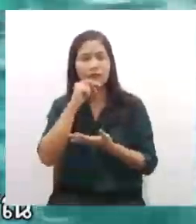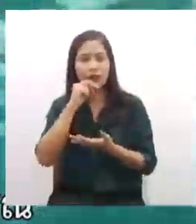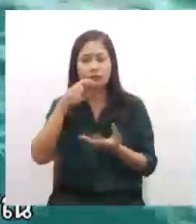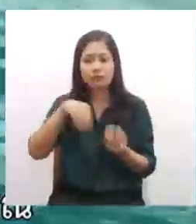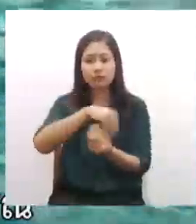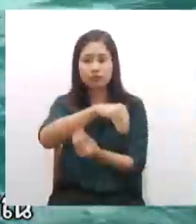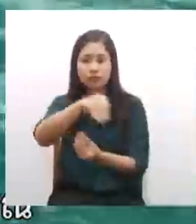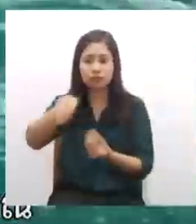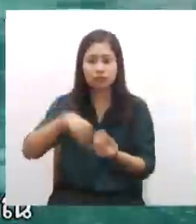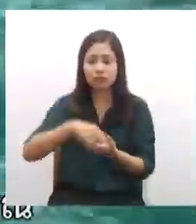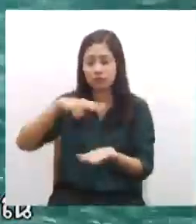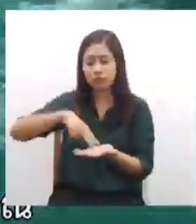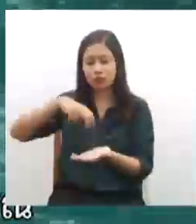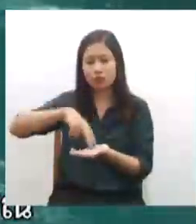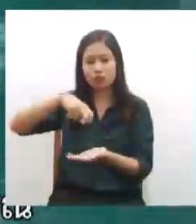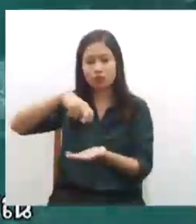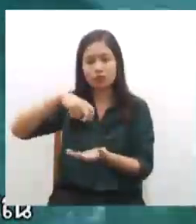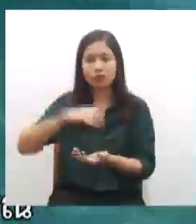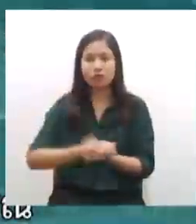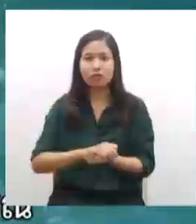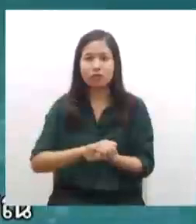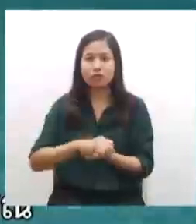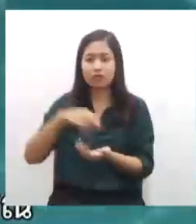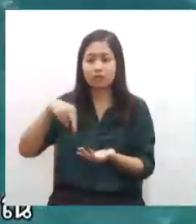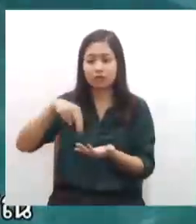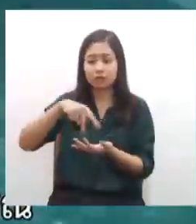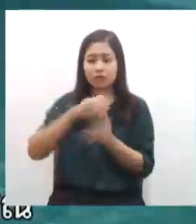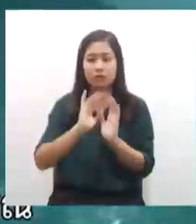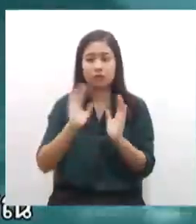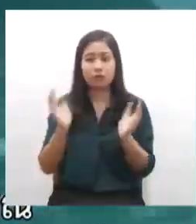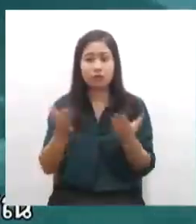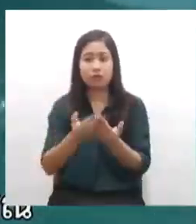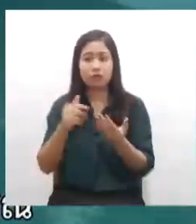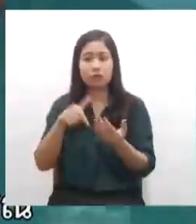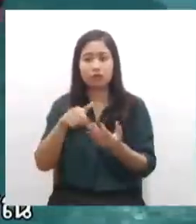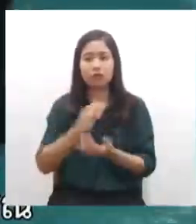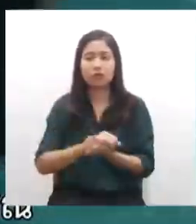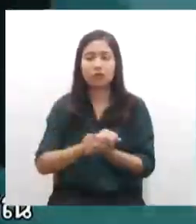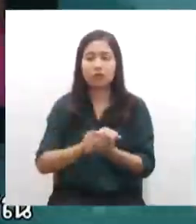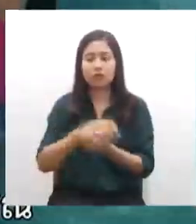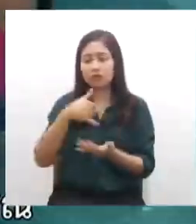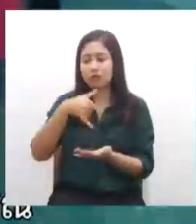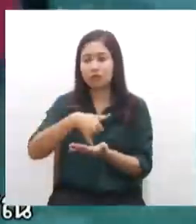การกระโดดการเดินเป็นวงกลมและการเล่นรวมกลุ่ม